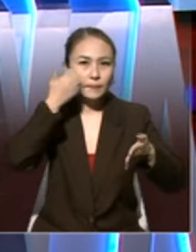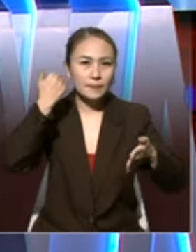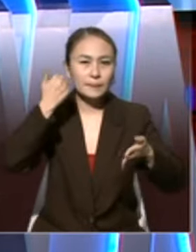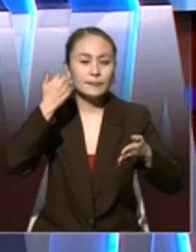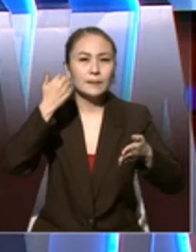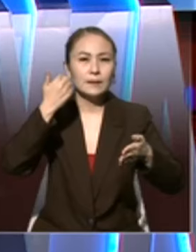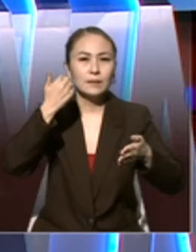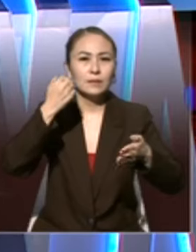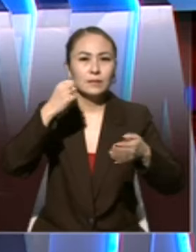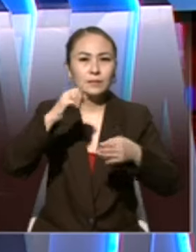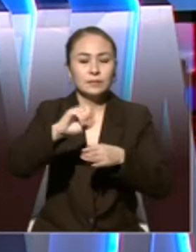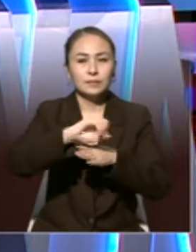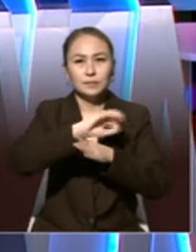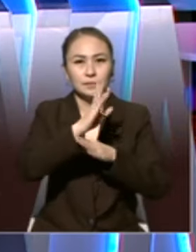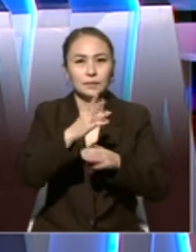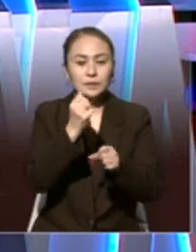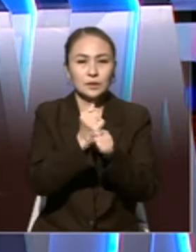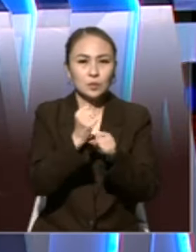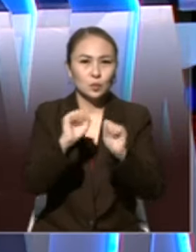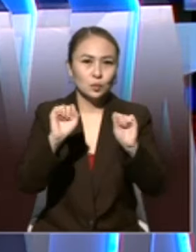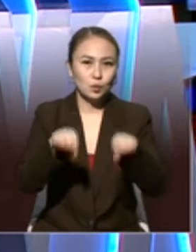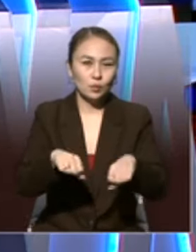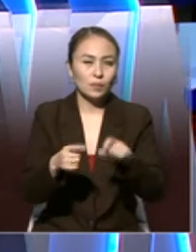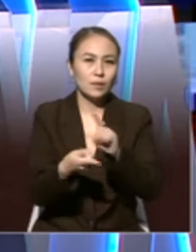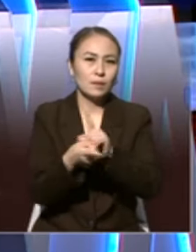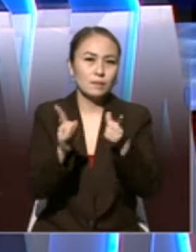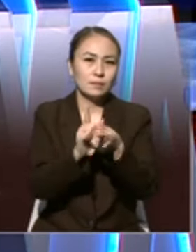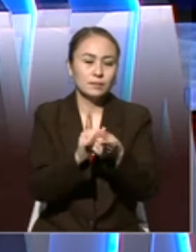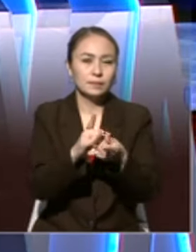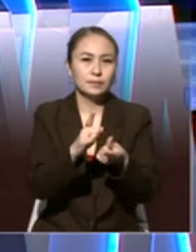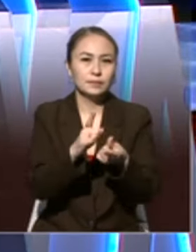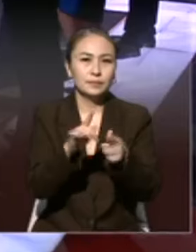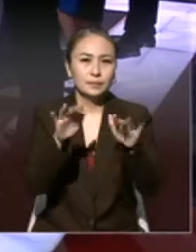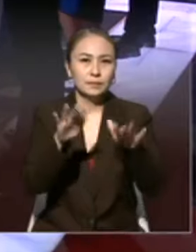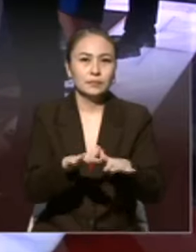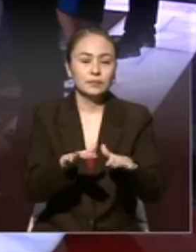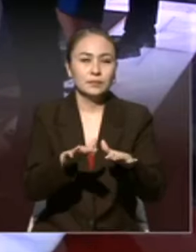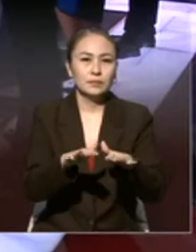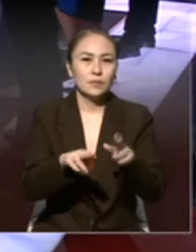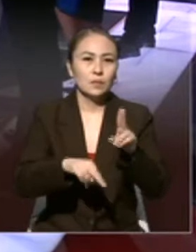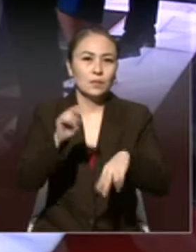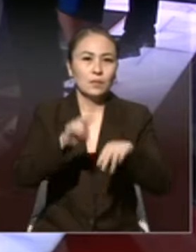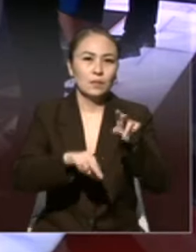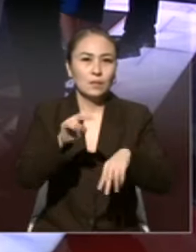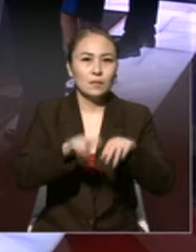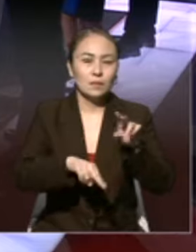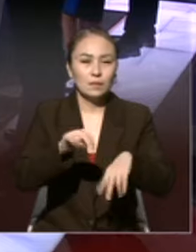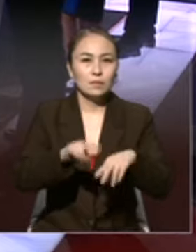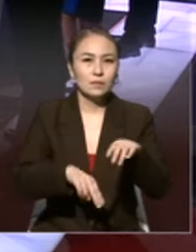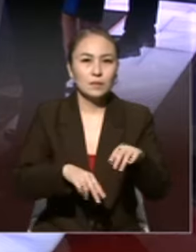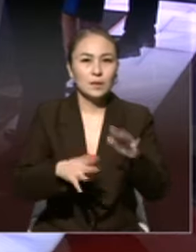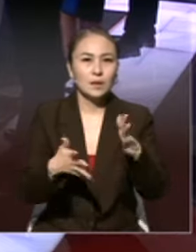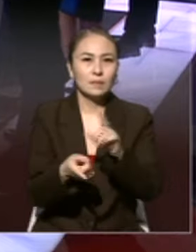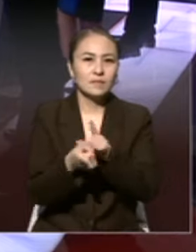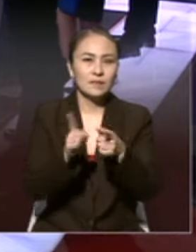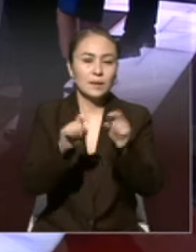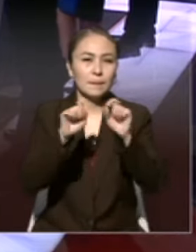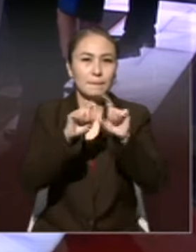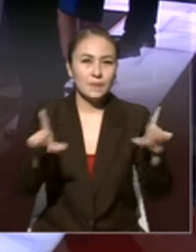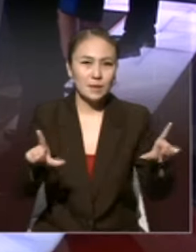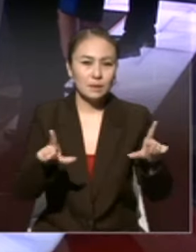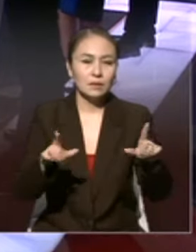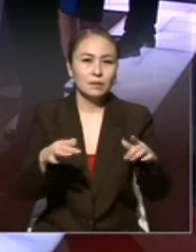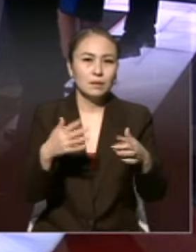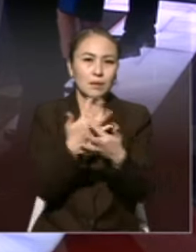жаңа көгалдандырып, солай істеп қойға болшы дұғы. Жоқ, біз апарамыз да, ол жерге апарамыз да жаңағындай құрылысты соғамыз ай кеп, не болмаса мектеп саламыз, тағы